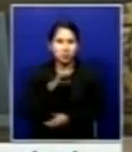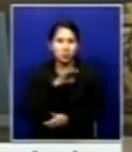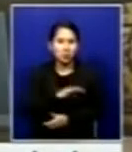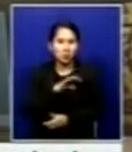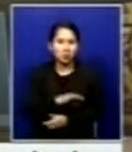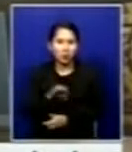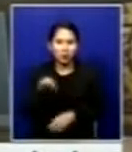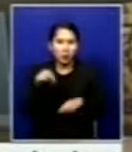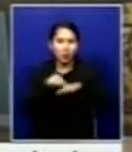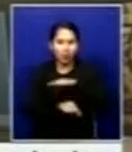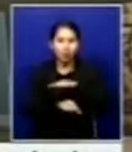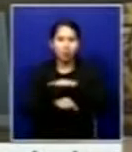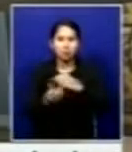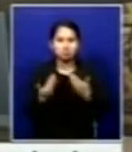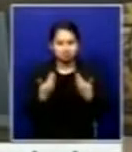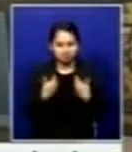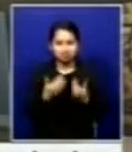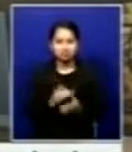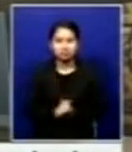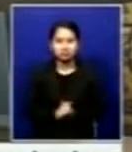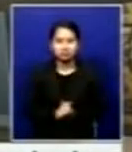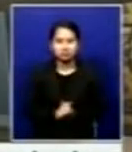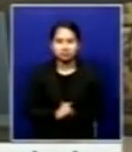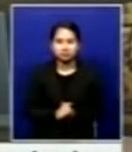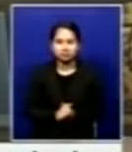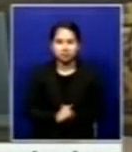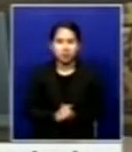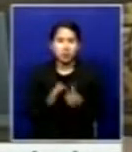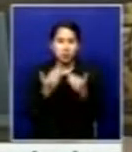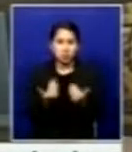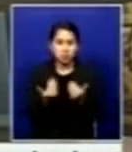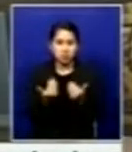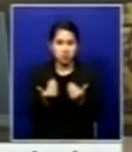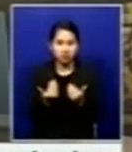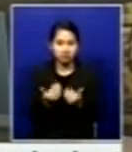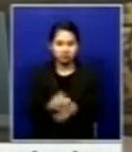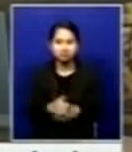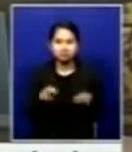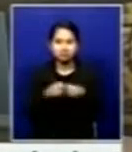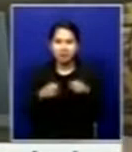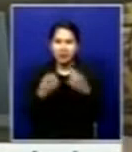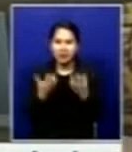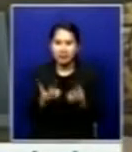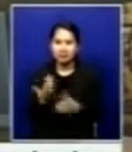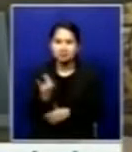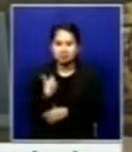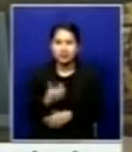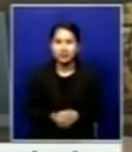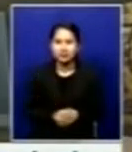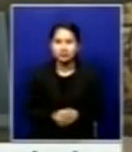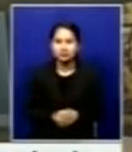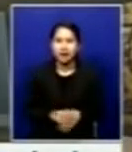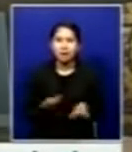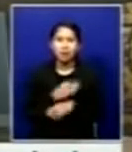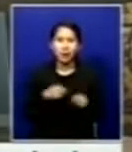ของการทุจริตเข้ามาแม้กระทั่งภาวะวิกฤตในคำท่านถามครับภาวะวิกฤตท่านเองยังไปต่อรอง